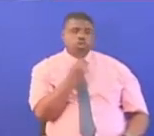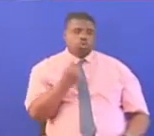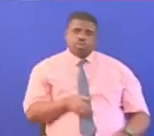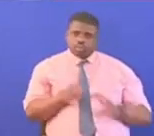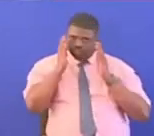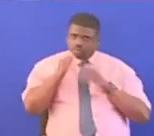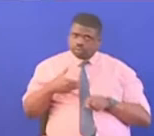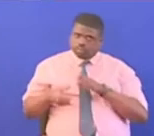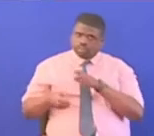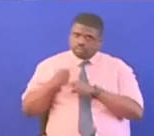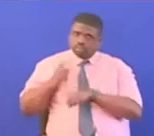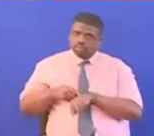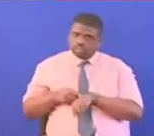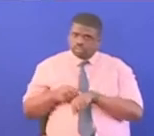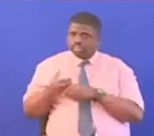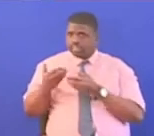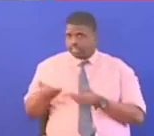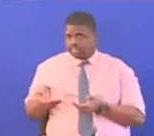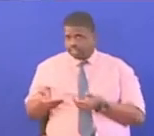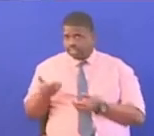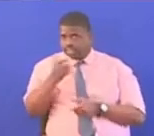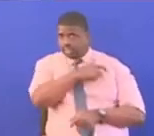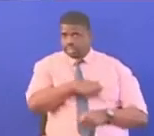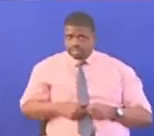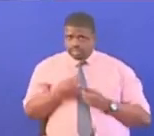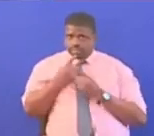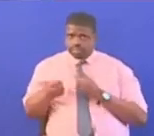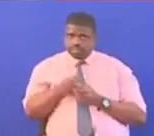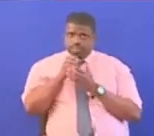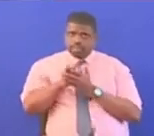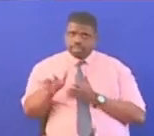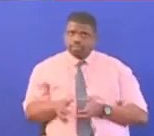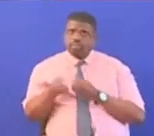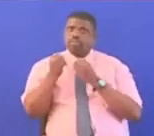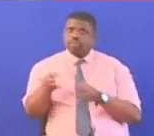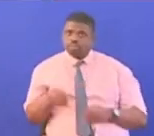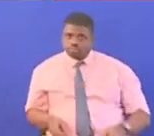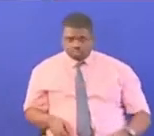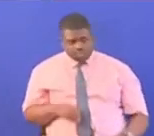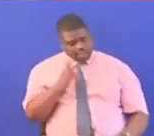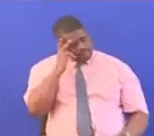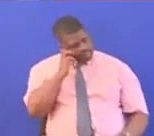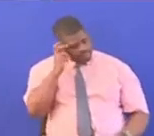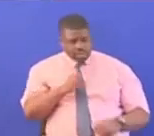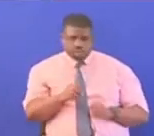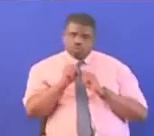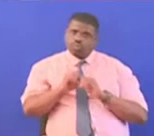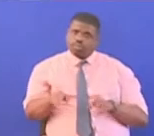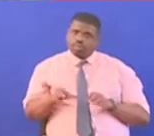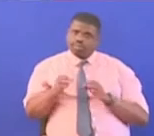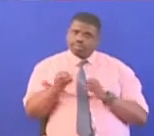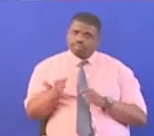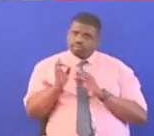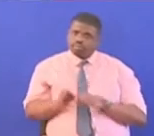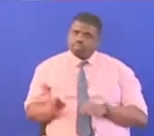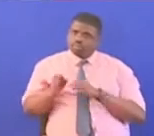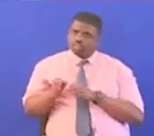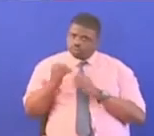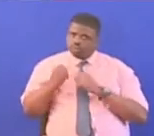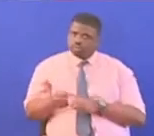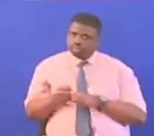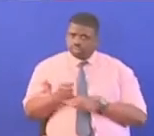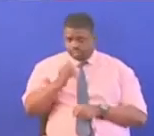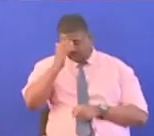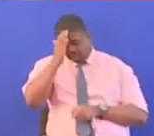Mheshimiwa Waziri, ni wakati sasa, na Mheshimiwa Rais alishasema na ametoa maelekezo, kalitafakarini upya namna ya kuliboresha na kuliimarisha